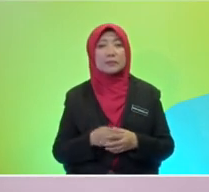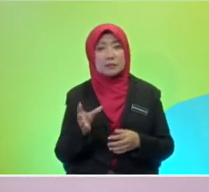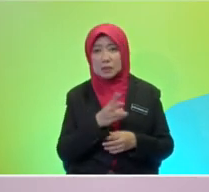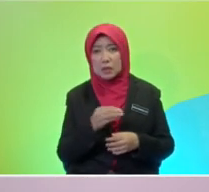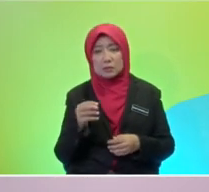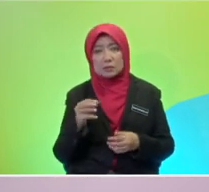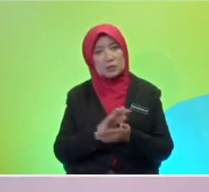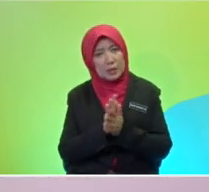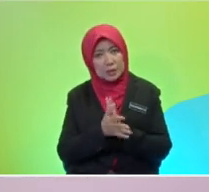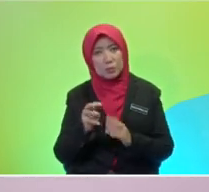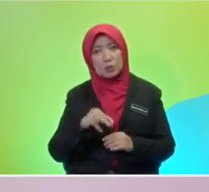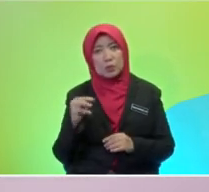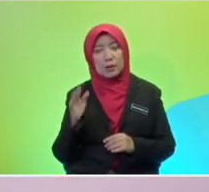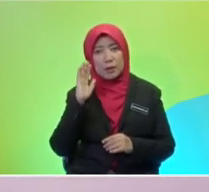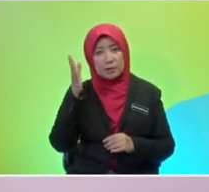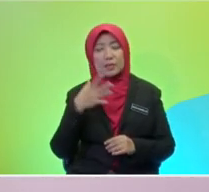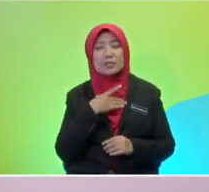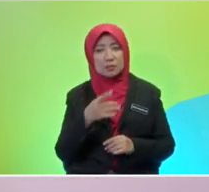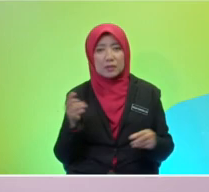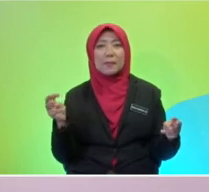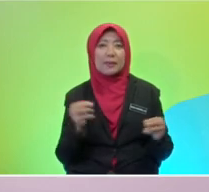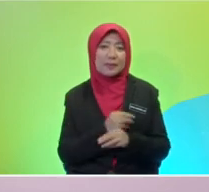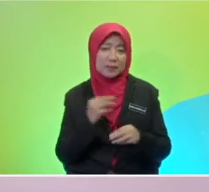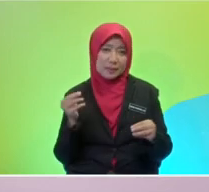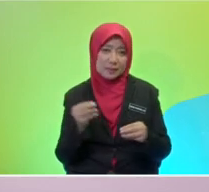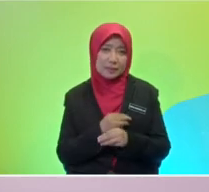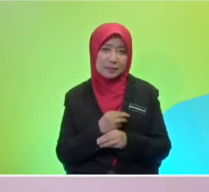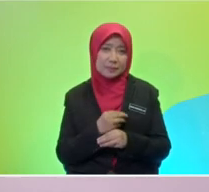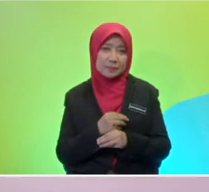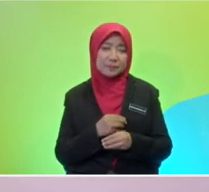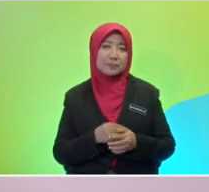dengan sendirinya akan menyukai mata pelajaran matematika